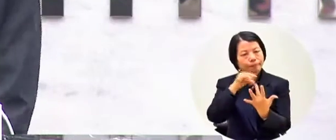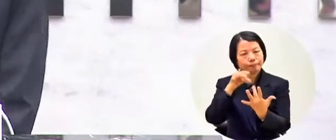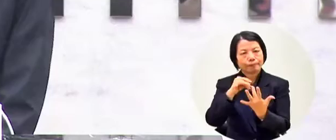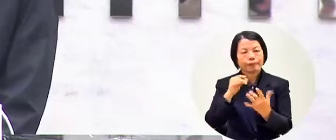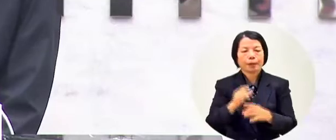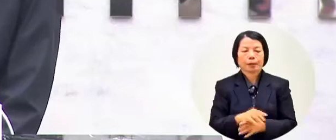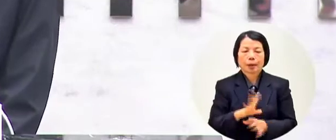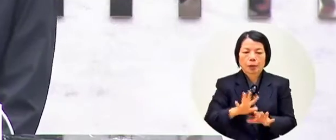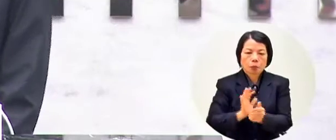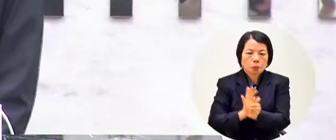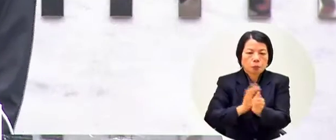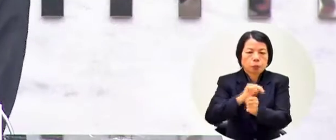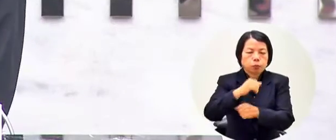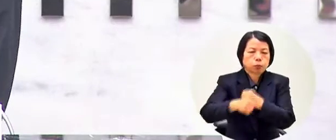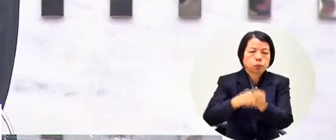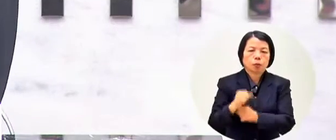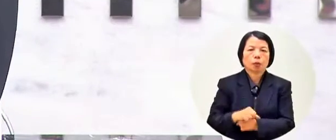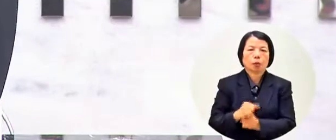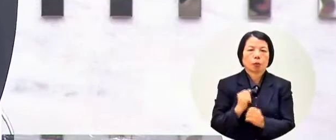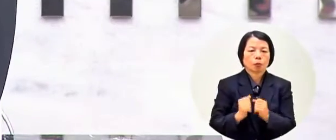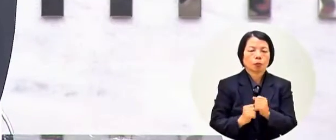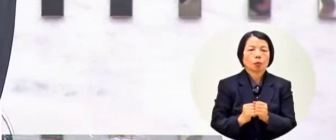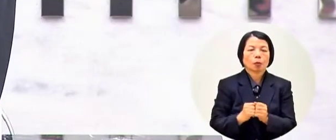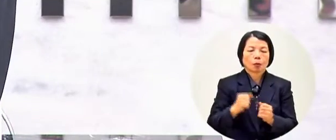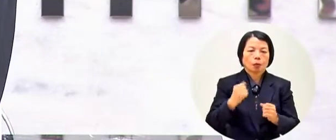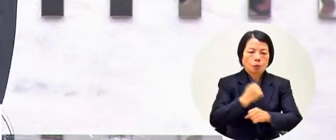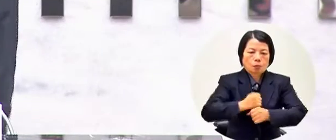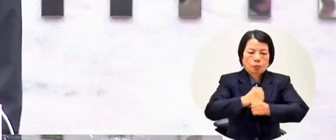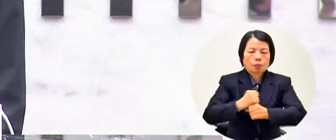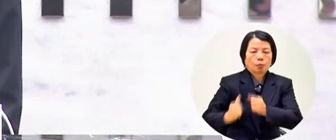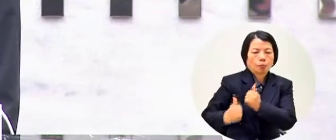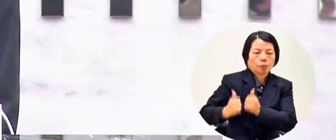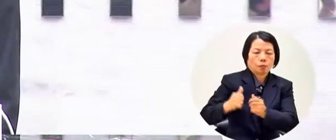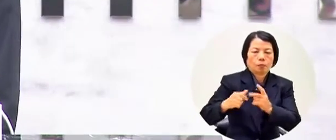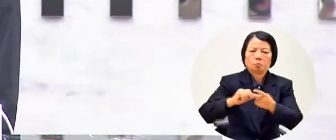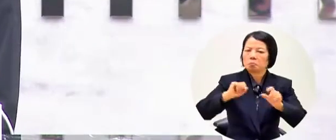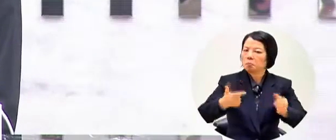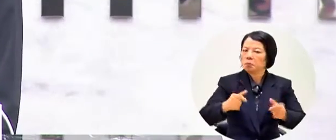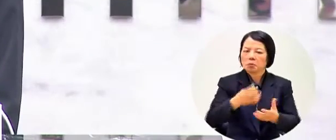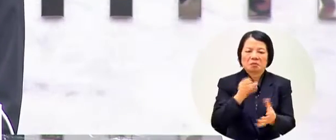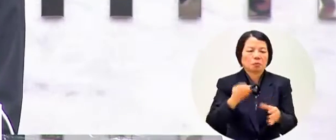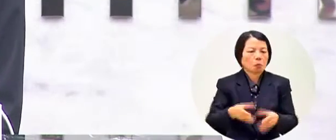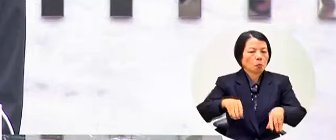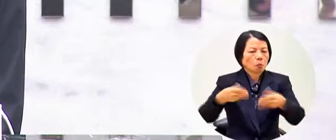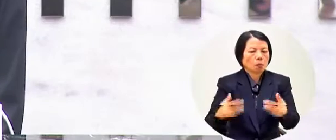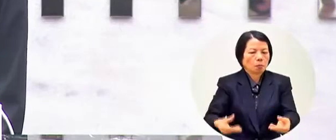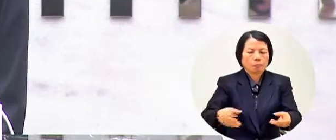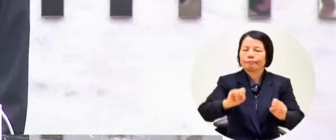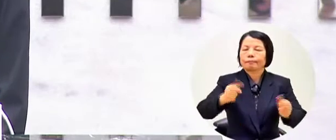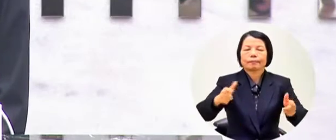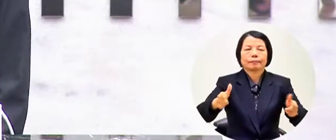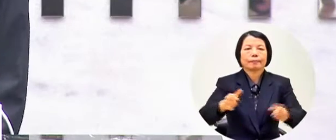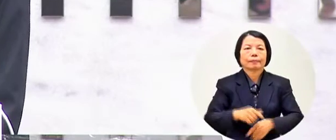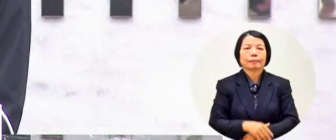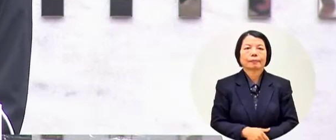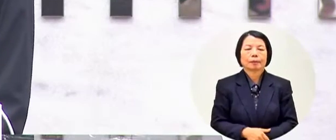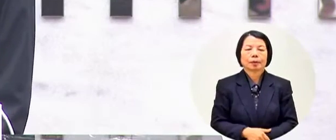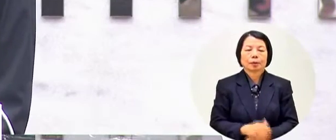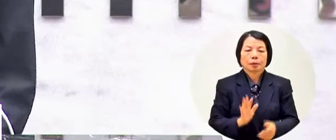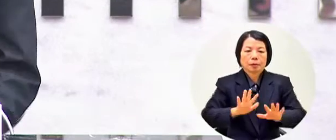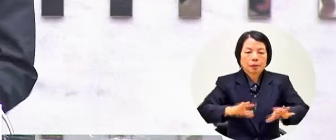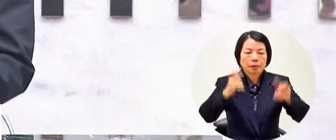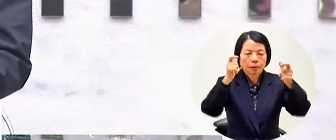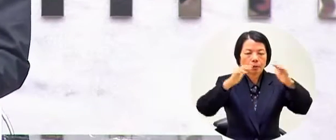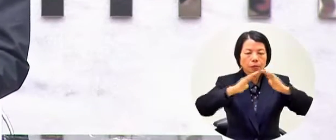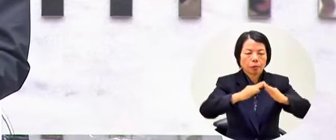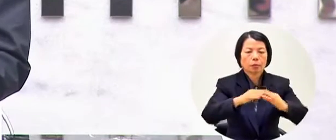赛马，现阶段考量以非博弈的方式来推动马术活动，在高雄市现有的3个